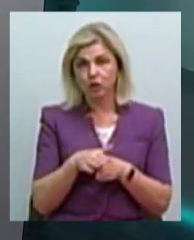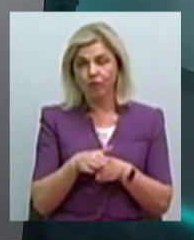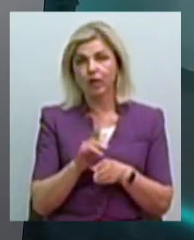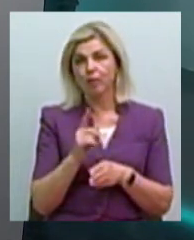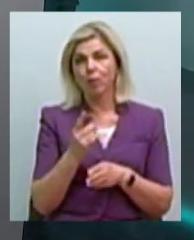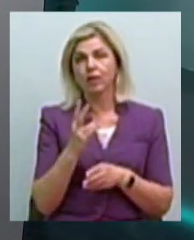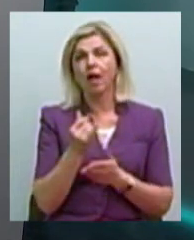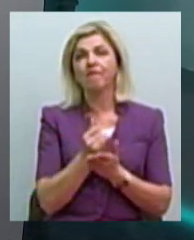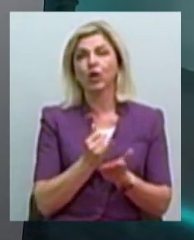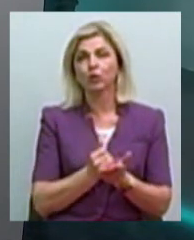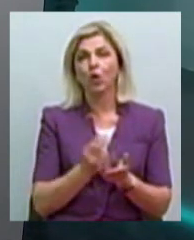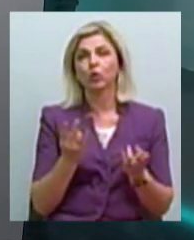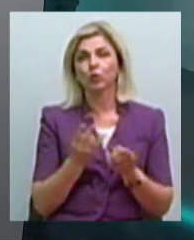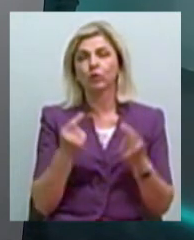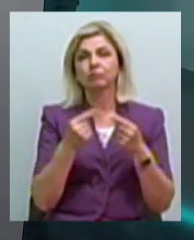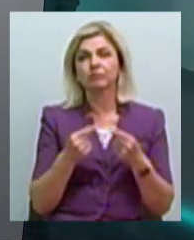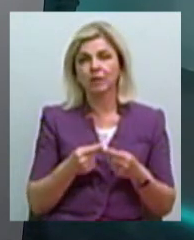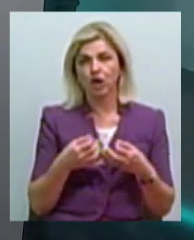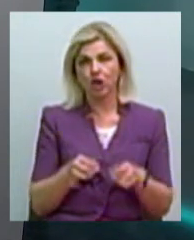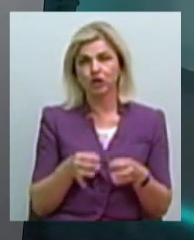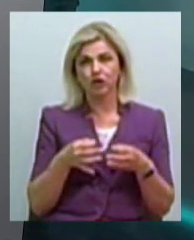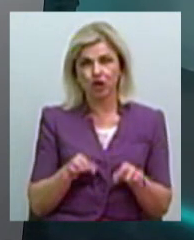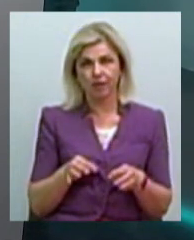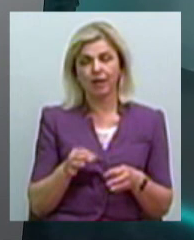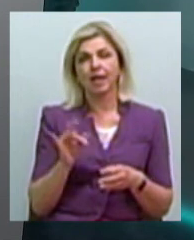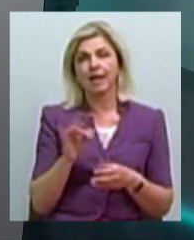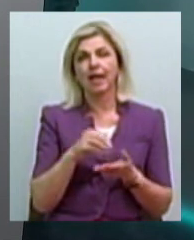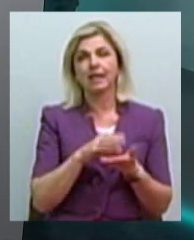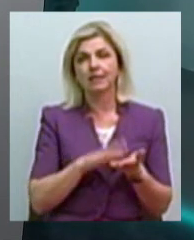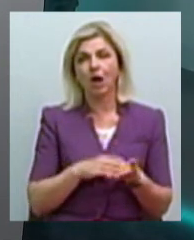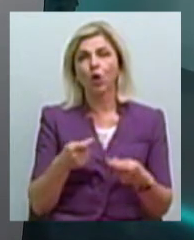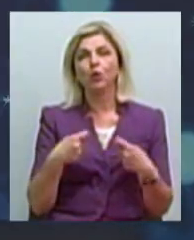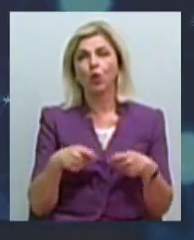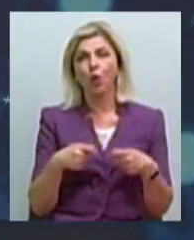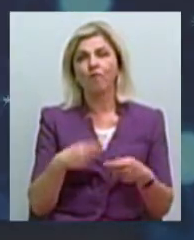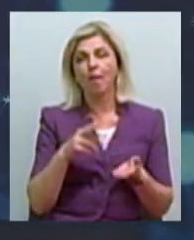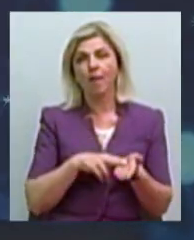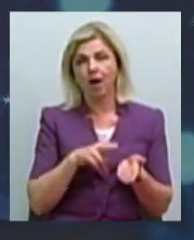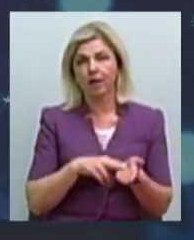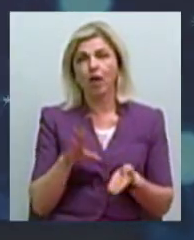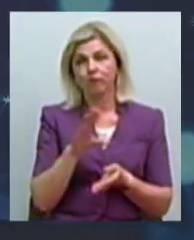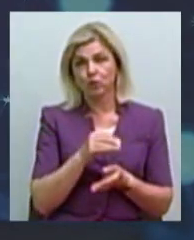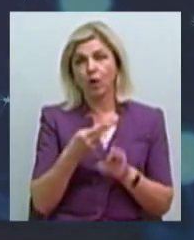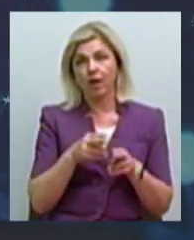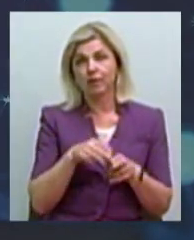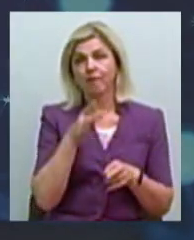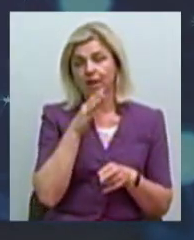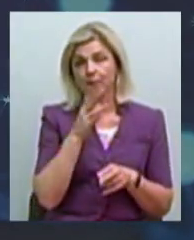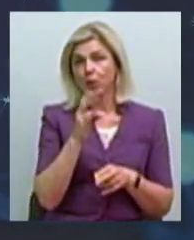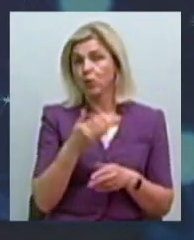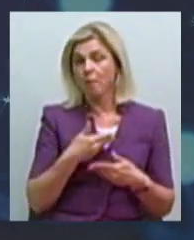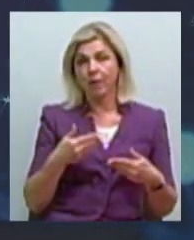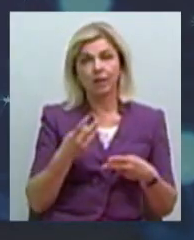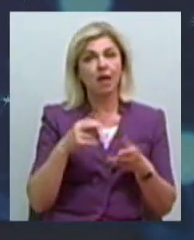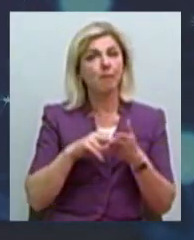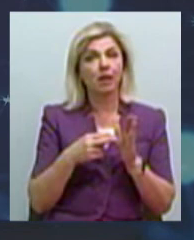вино все-таки нужно определенное разрешение там, и так далее, регистрация торговой марки, это все занимает время. Но мы просто не рассчитывали, что будет